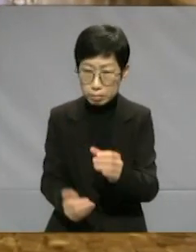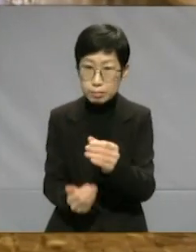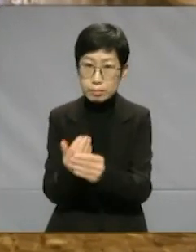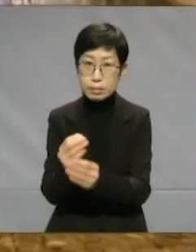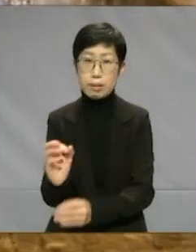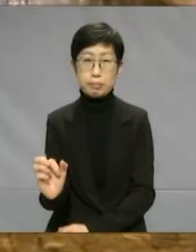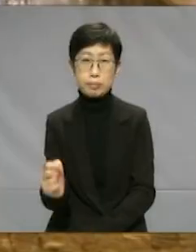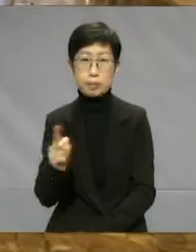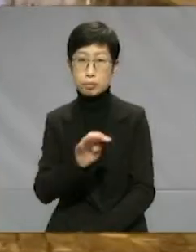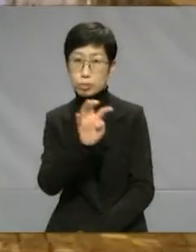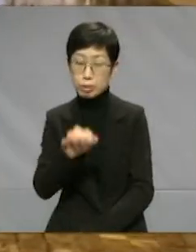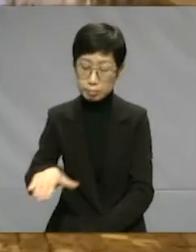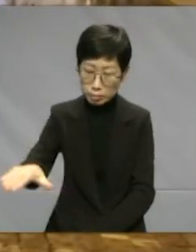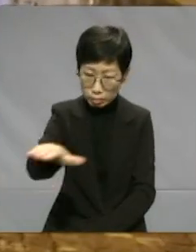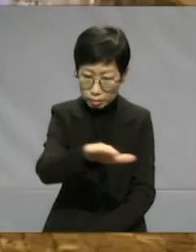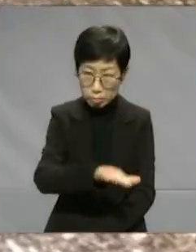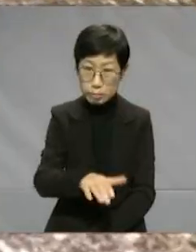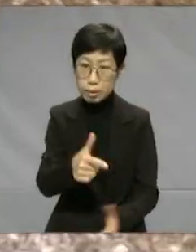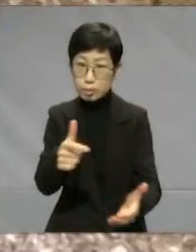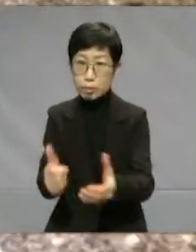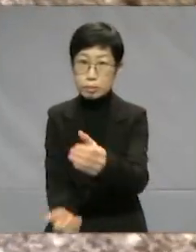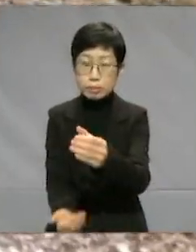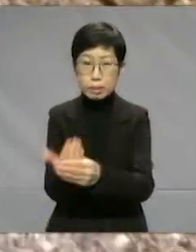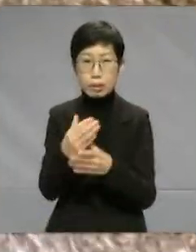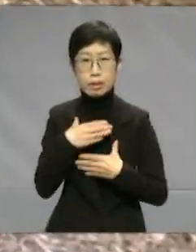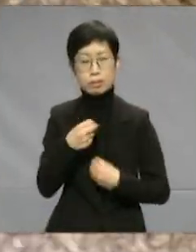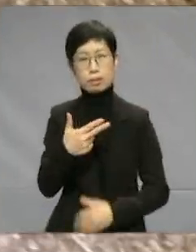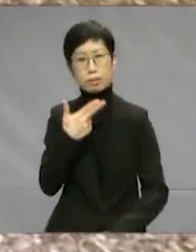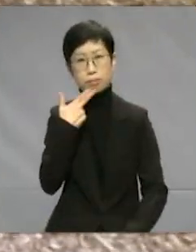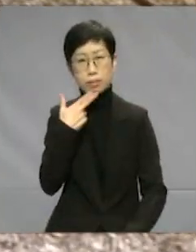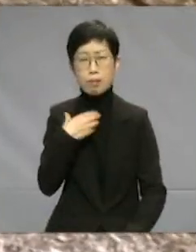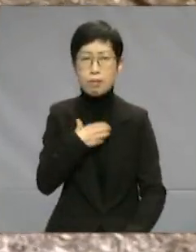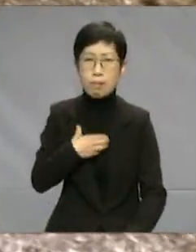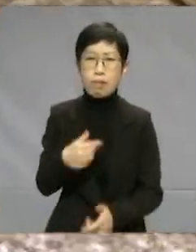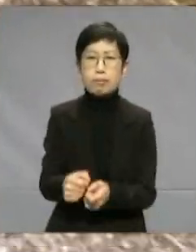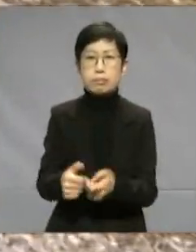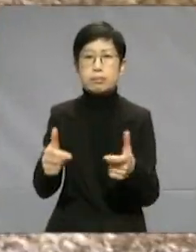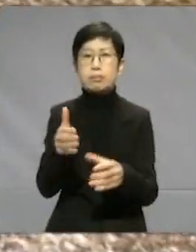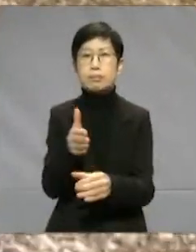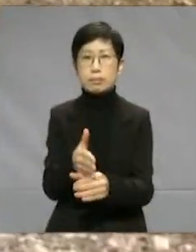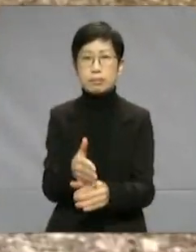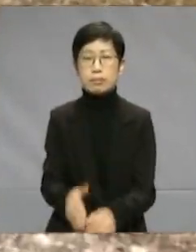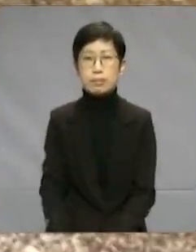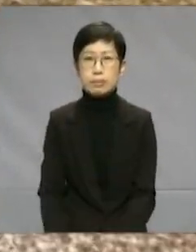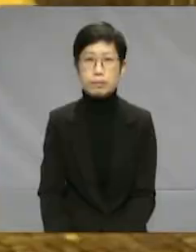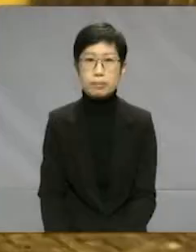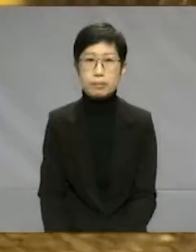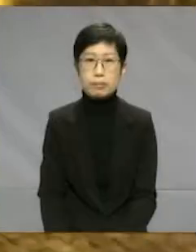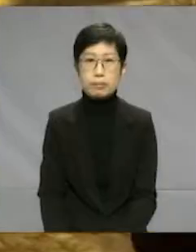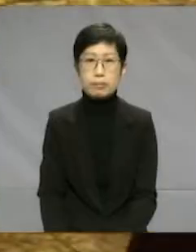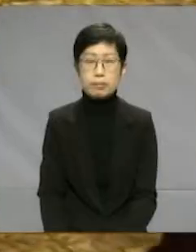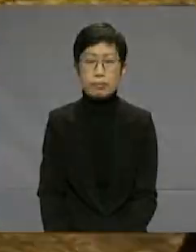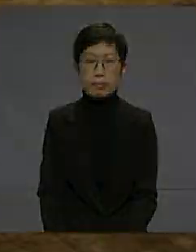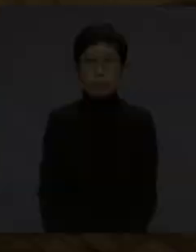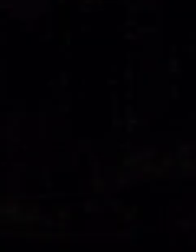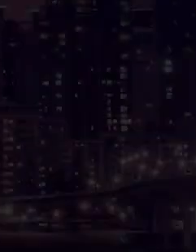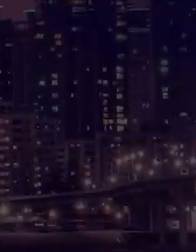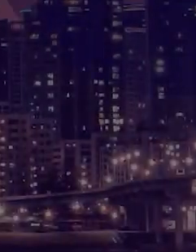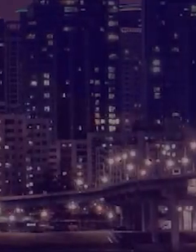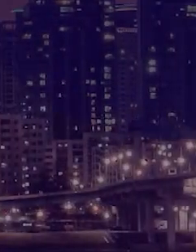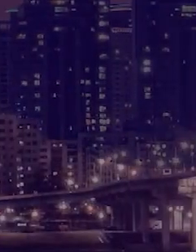인해 유럽도 총기 사건의 안전지대가 아니라는 우려가 커지고 있습니다. 월드뉴스 김준호입니다.